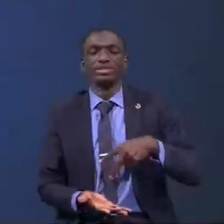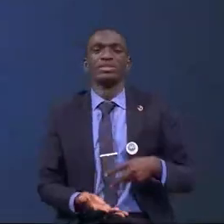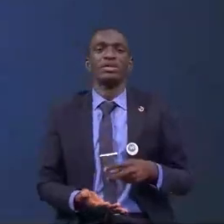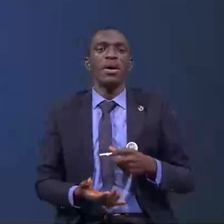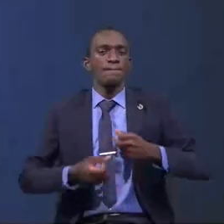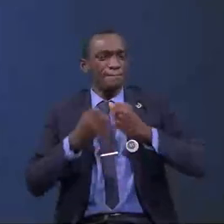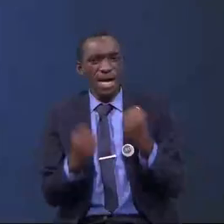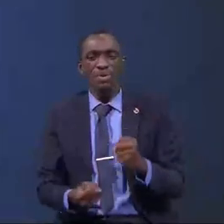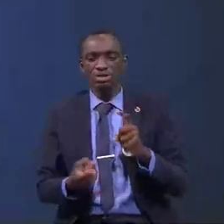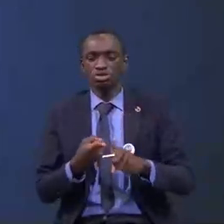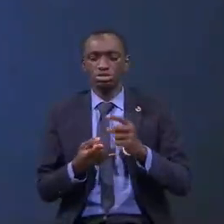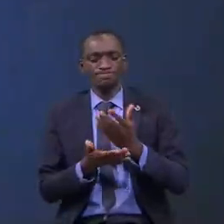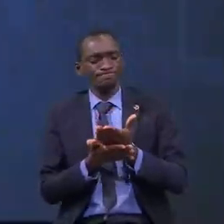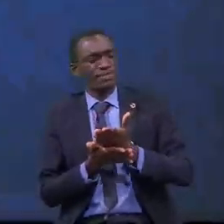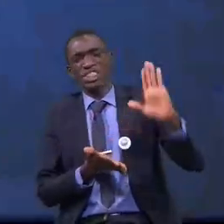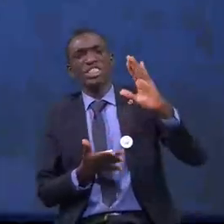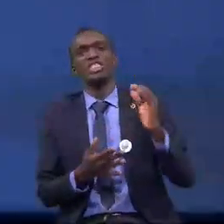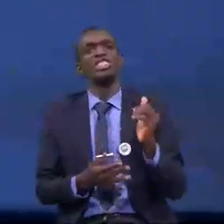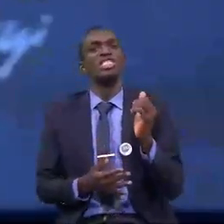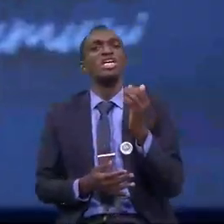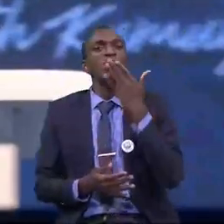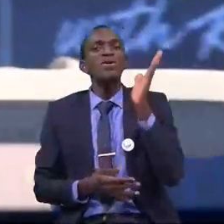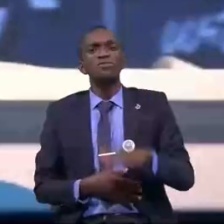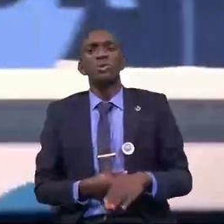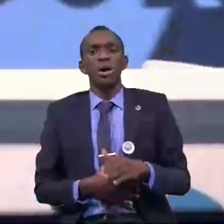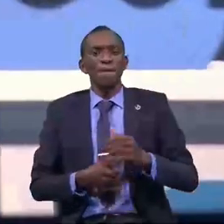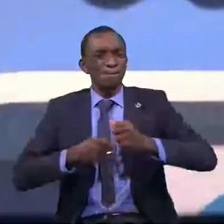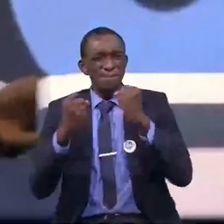tenir, la puissance pour résister au mal.